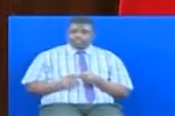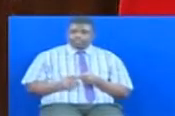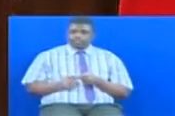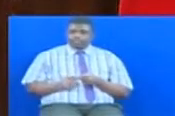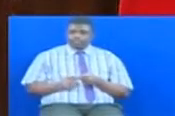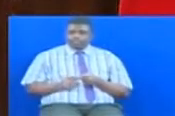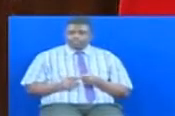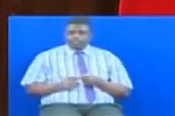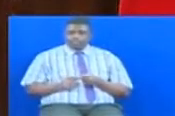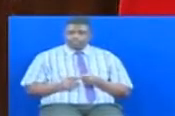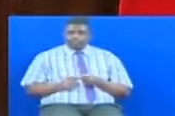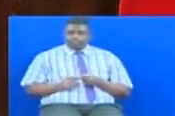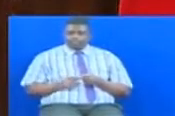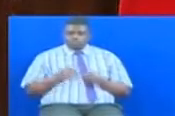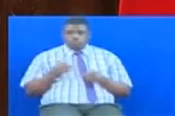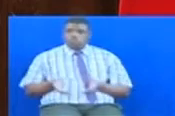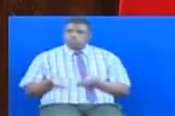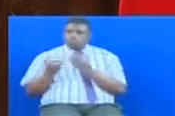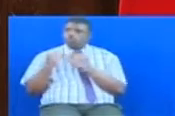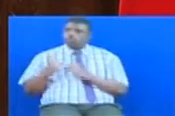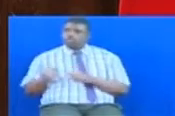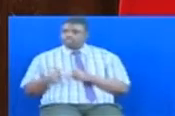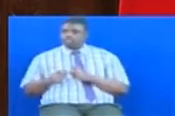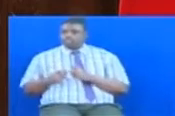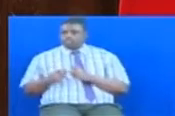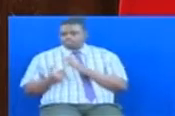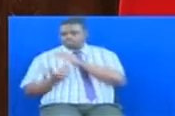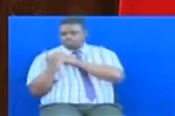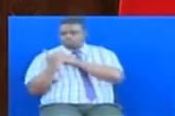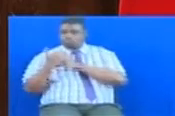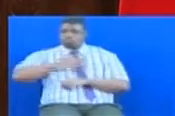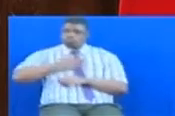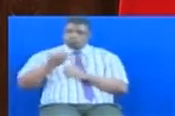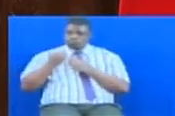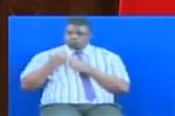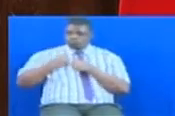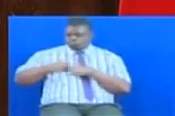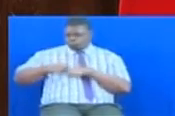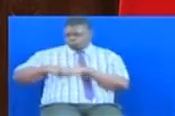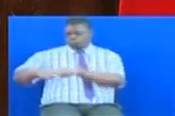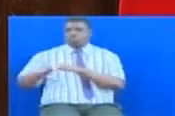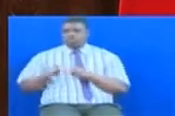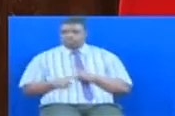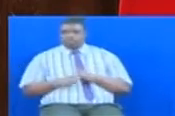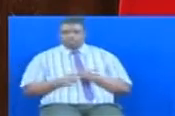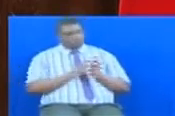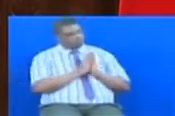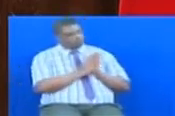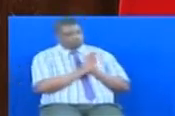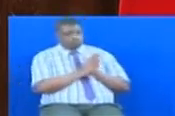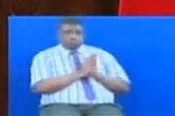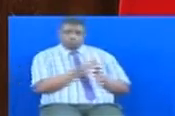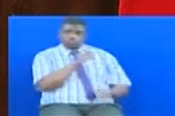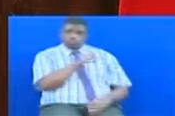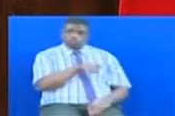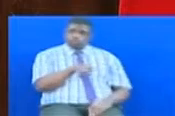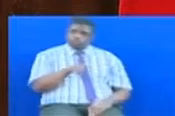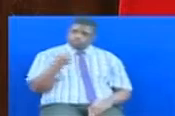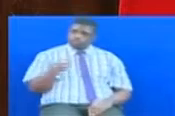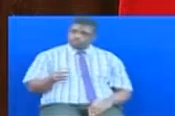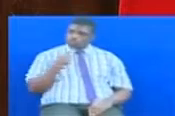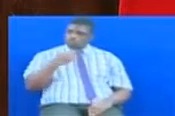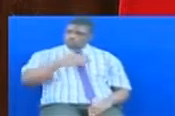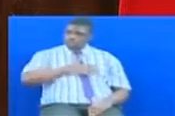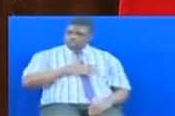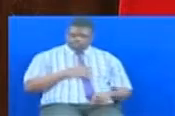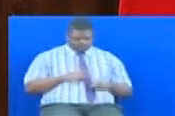afya na kutuwezesha kuweza kutimiza majukumu yetu. Na vile vile niwashukuru sana wapiga kura wangu